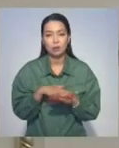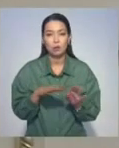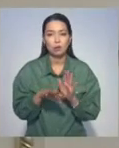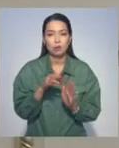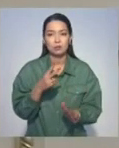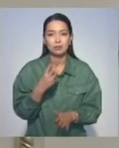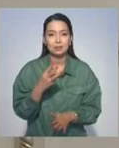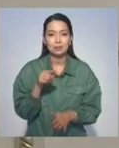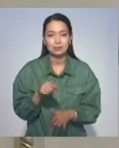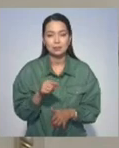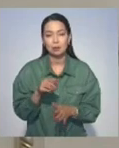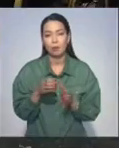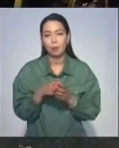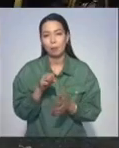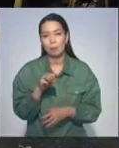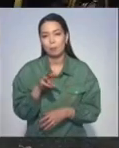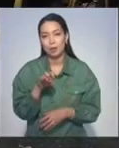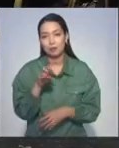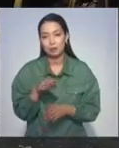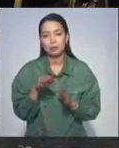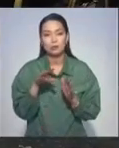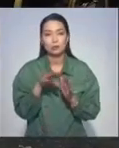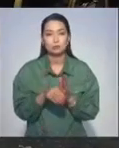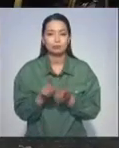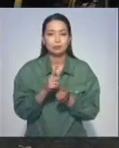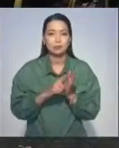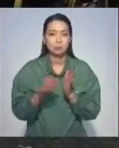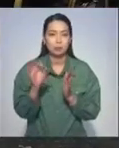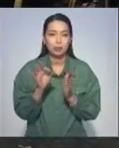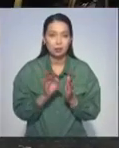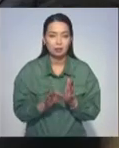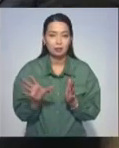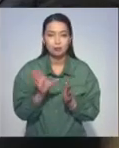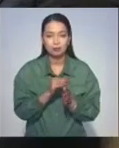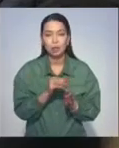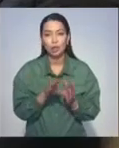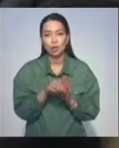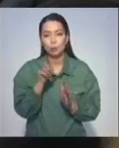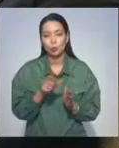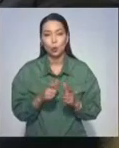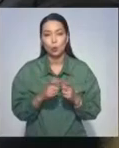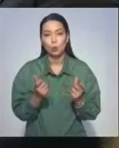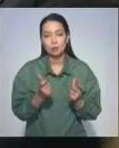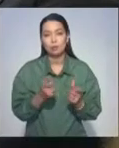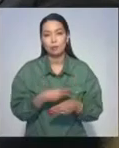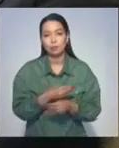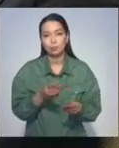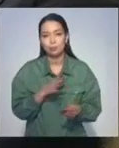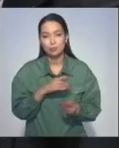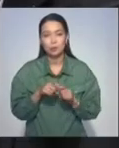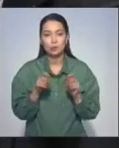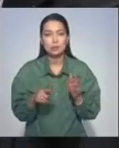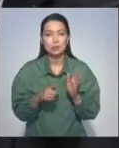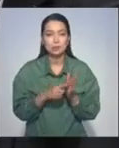от партии «Аманат». Состав обновился на 70%. Всем им вручили депутатское удостоверение. Также были созданы 7 постоянных